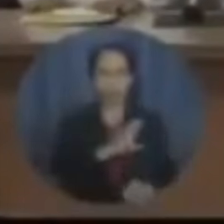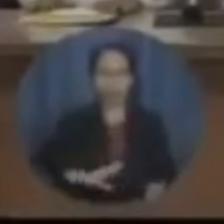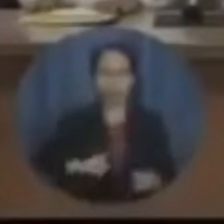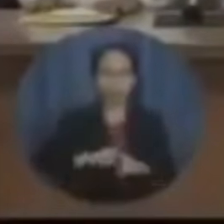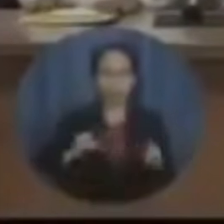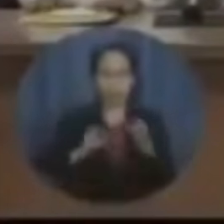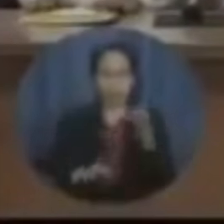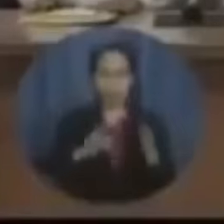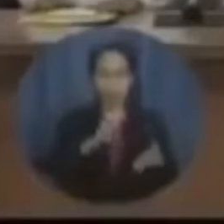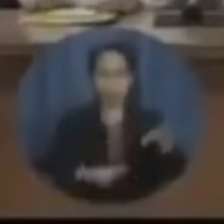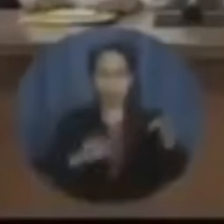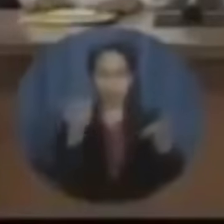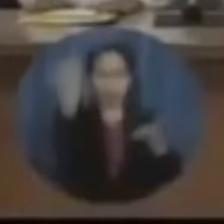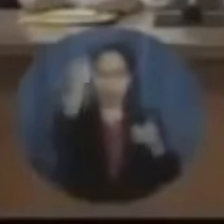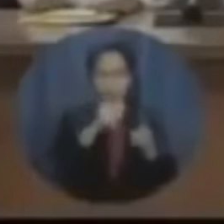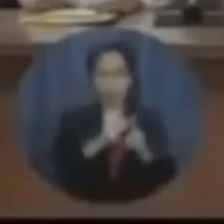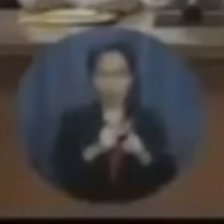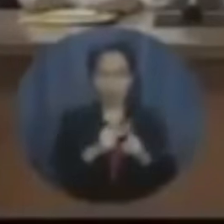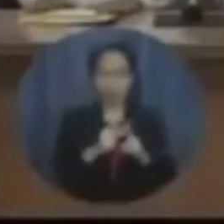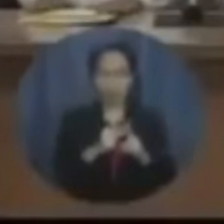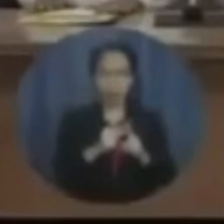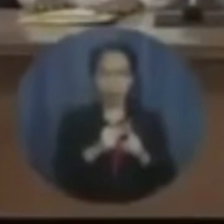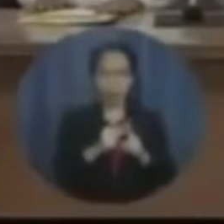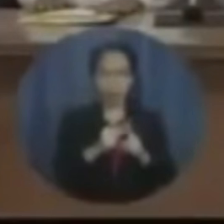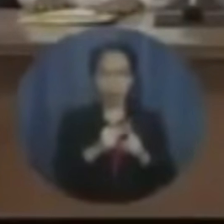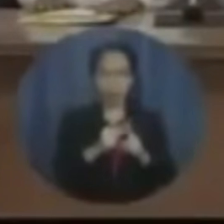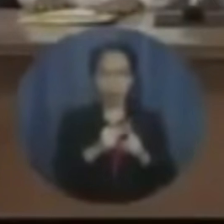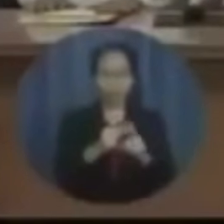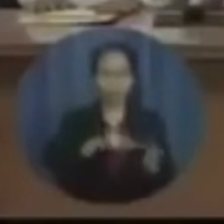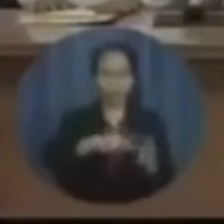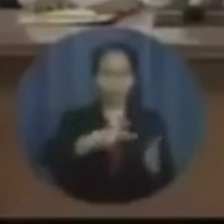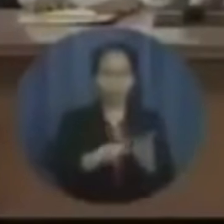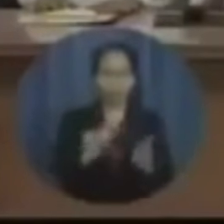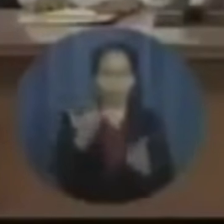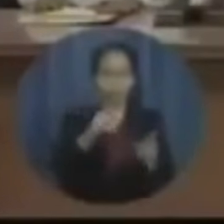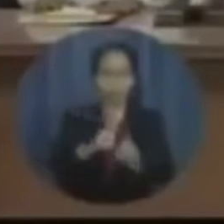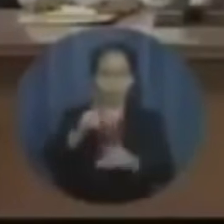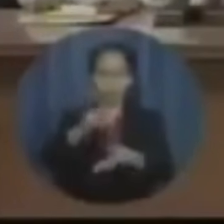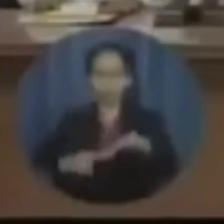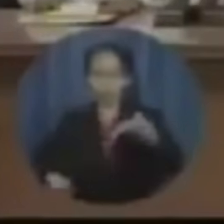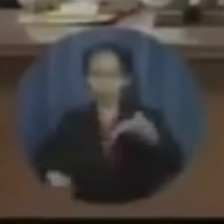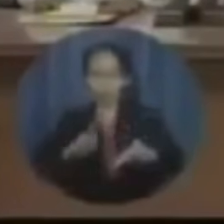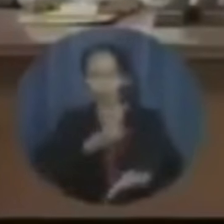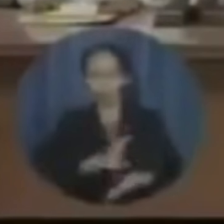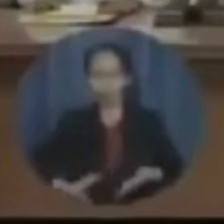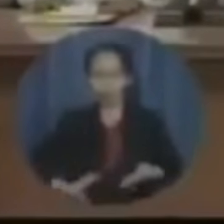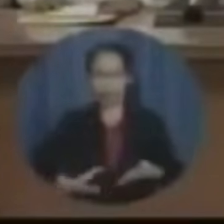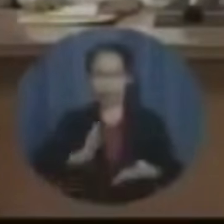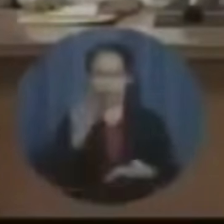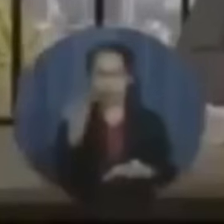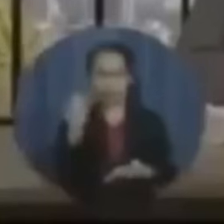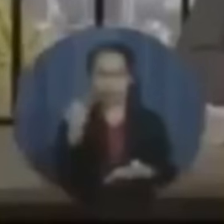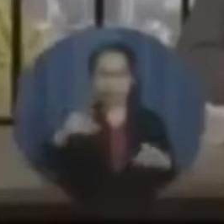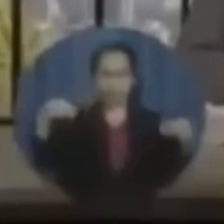salita, itatakwil mo rin siya lalabas. Ang kailangan, tanggapin yung salita, hindi